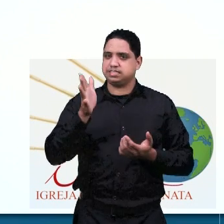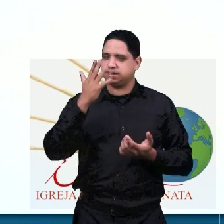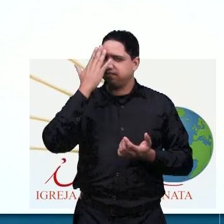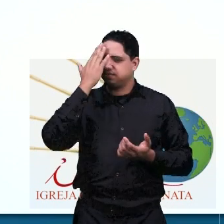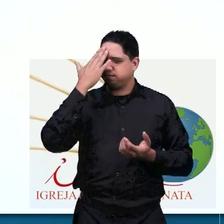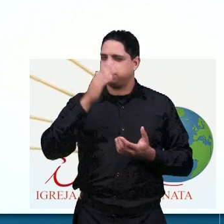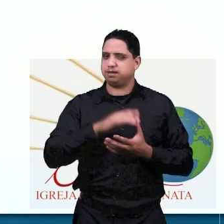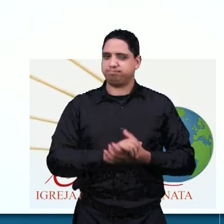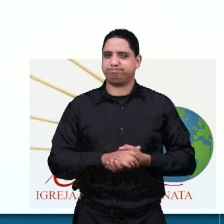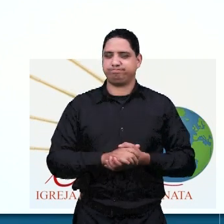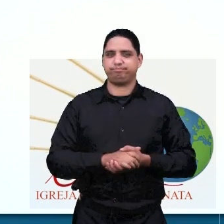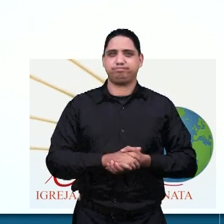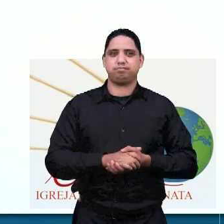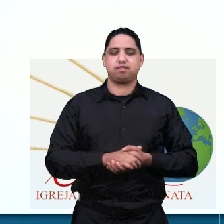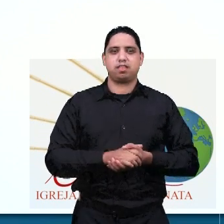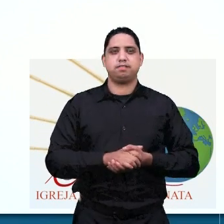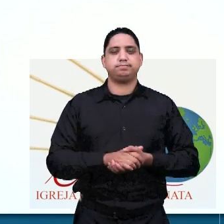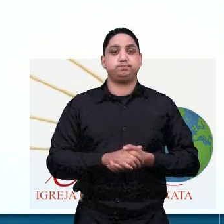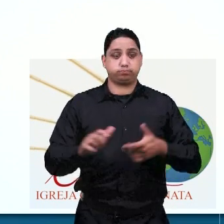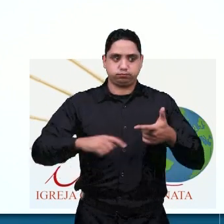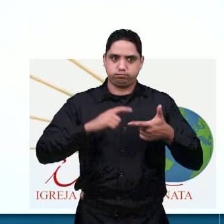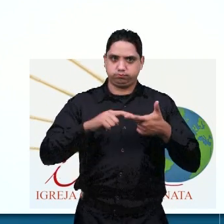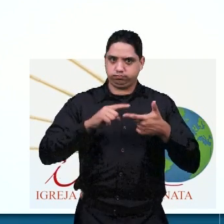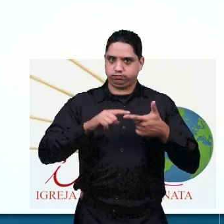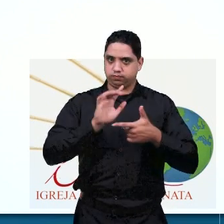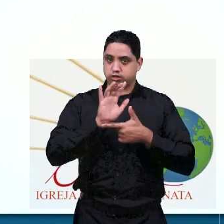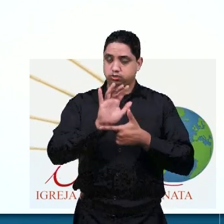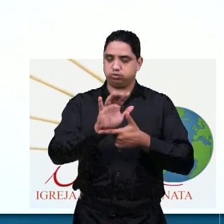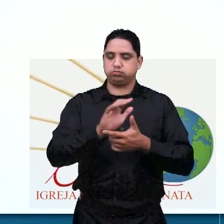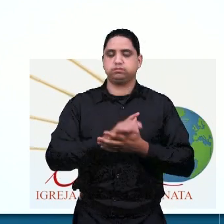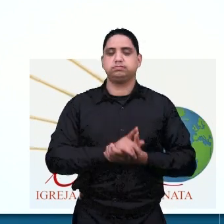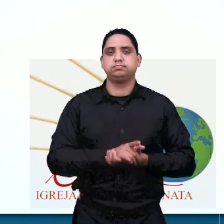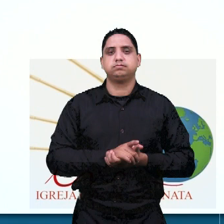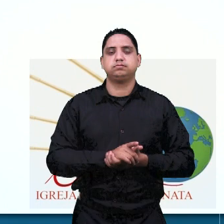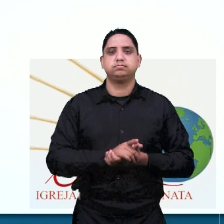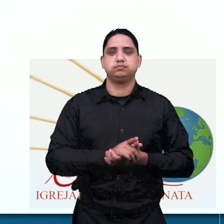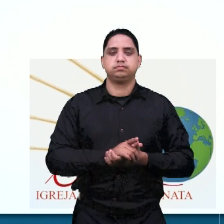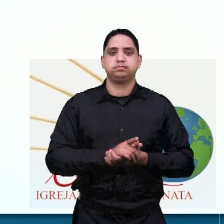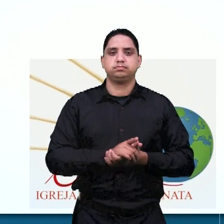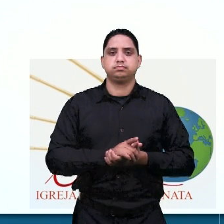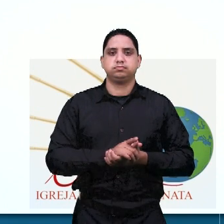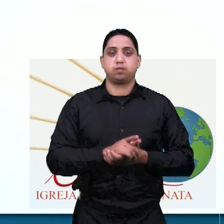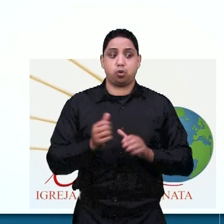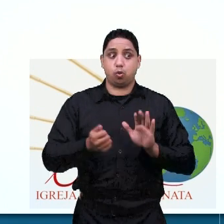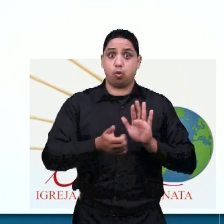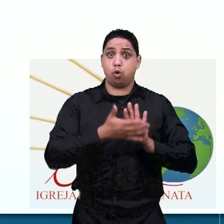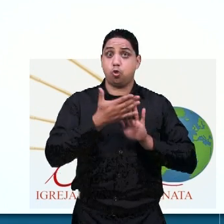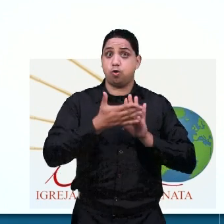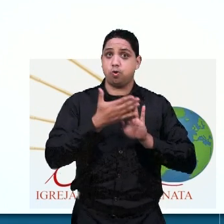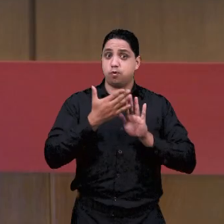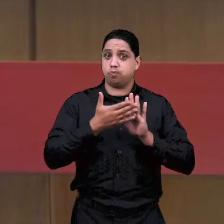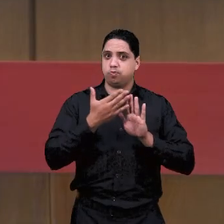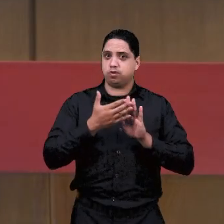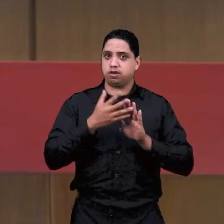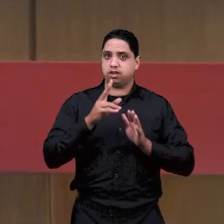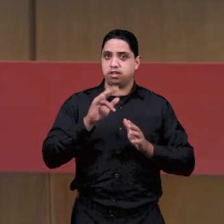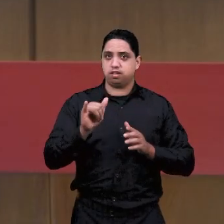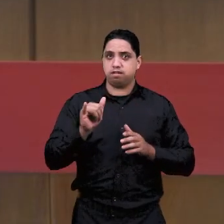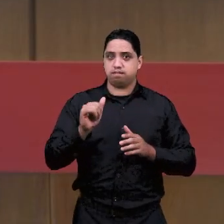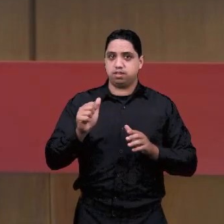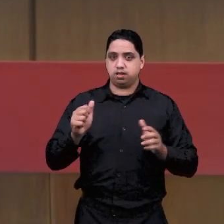voir déjà une direction. Et la deuxième indice, c'est une louange qui va être jouée